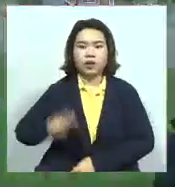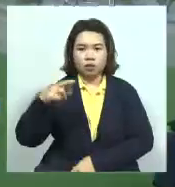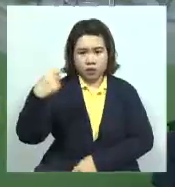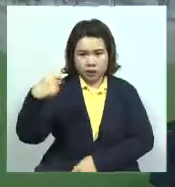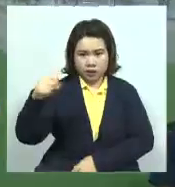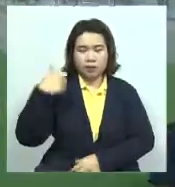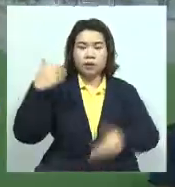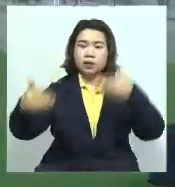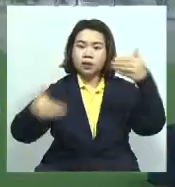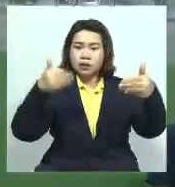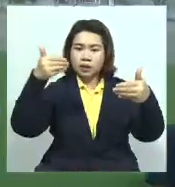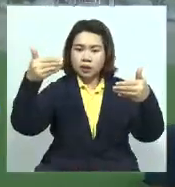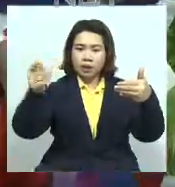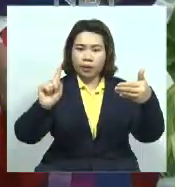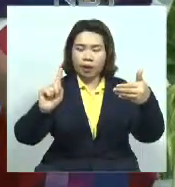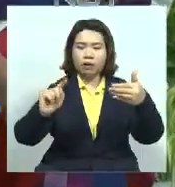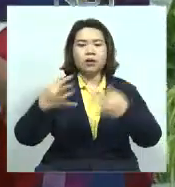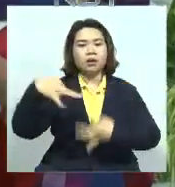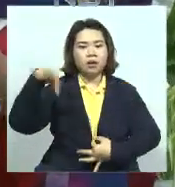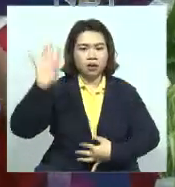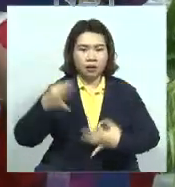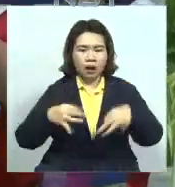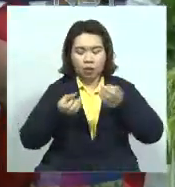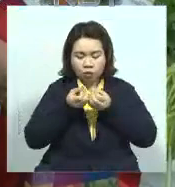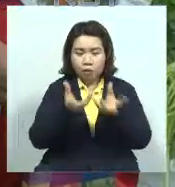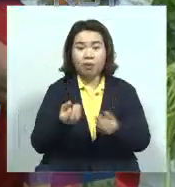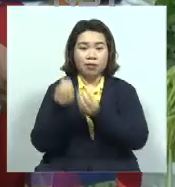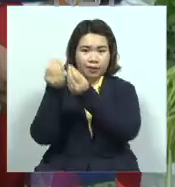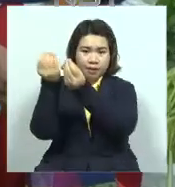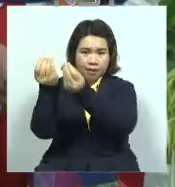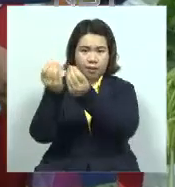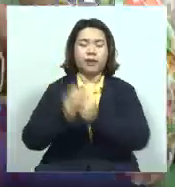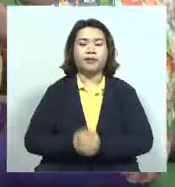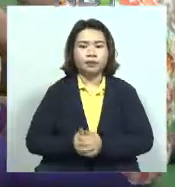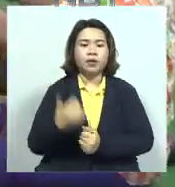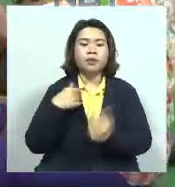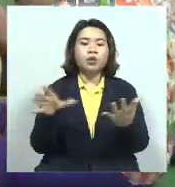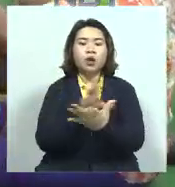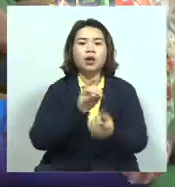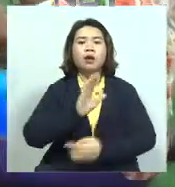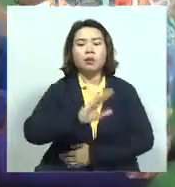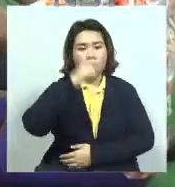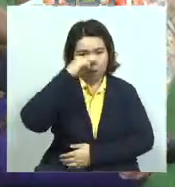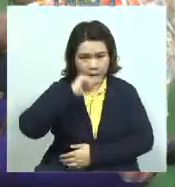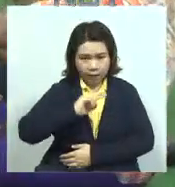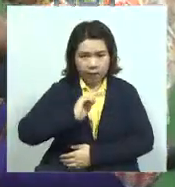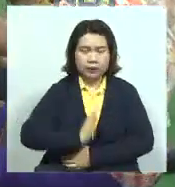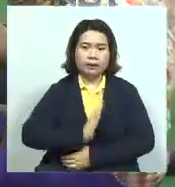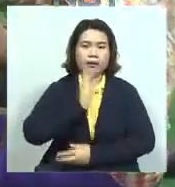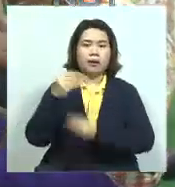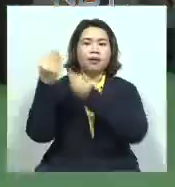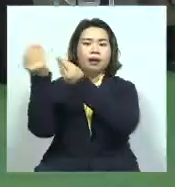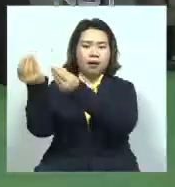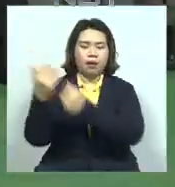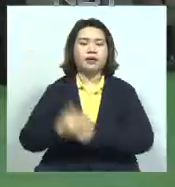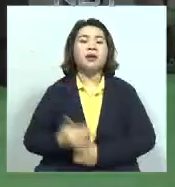หรสพสมโภชด้วยการแสดงรำถวายพระพรการแสดงชุดอารยะไทยเทิดไทยองค์ราชันการแสดงลำตัด